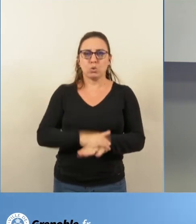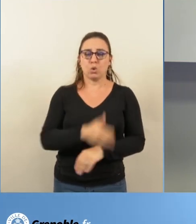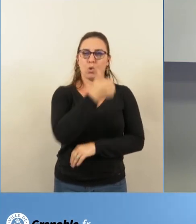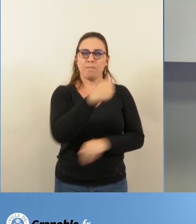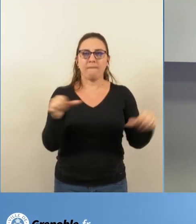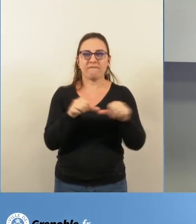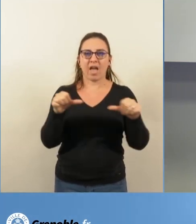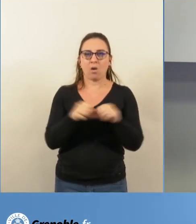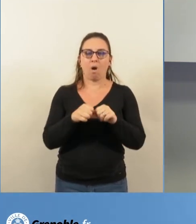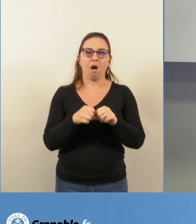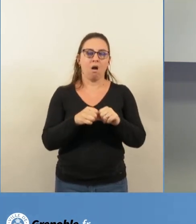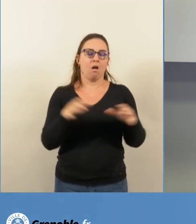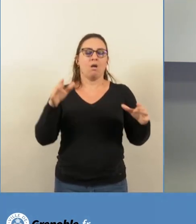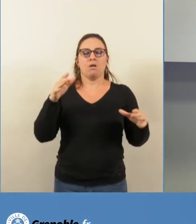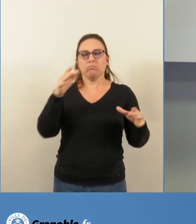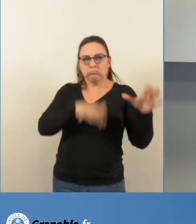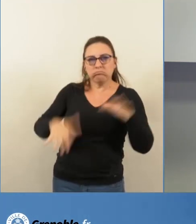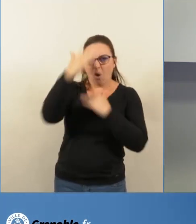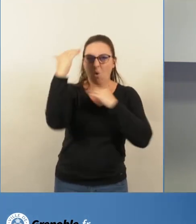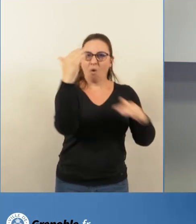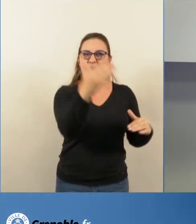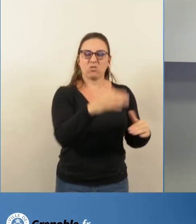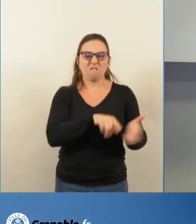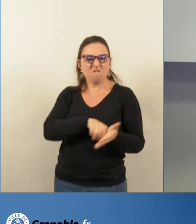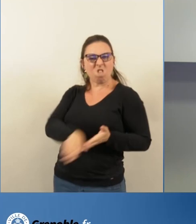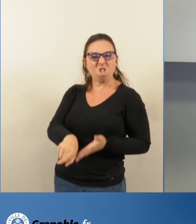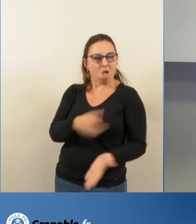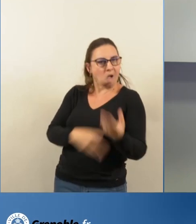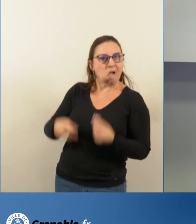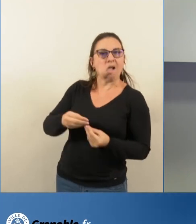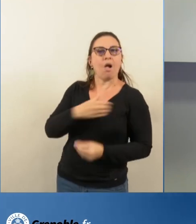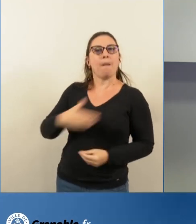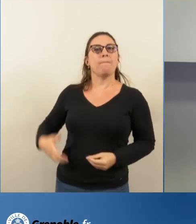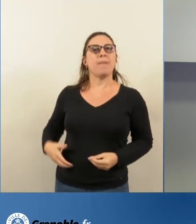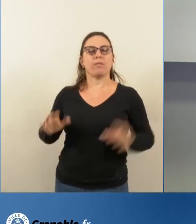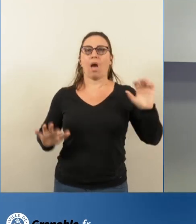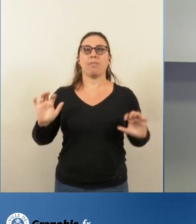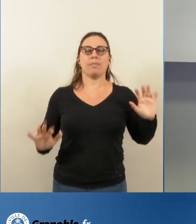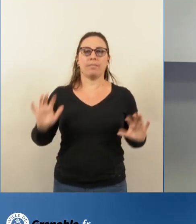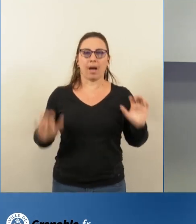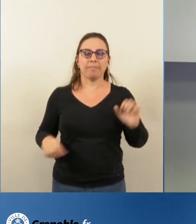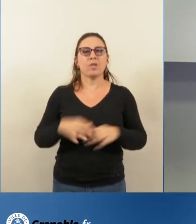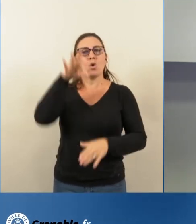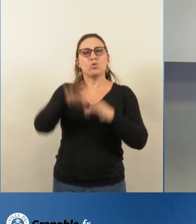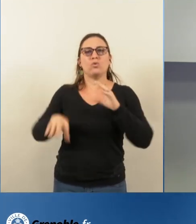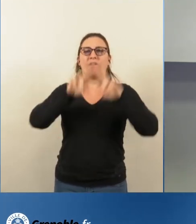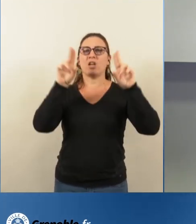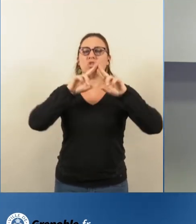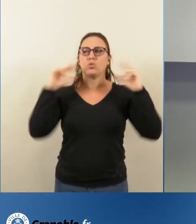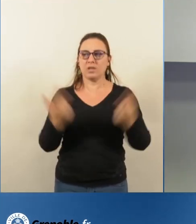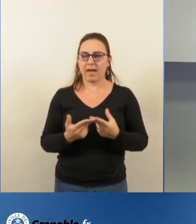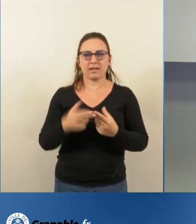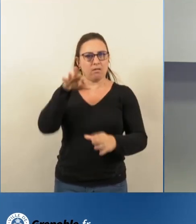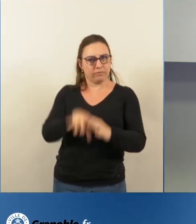à trahir la confiance que ces électeurs lui manifestaient en monnayant le pouvoir du maire qu'il tenait du suffrage universel afin